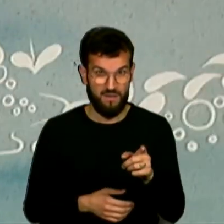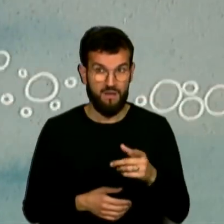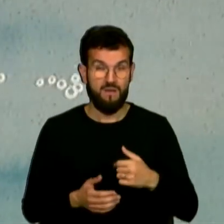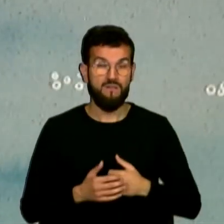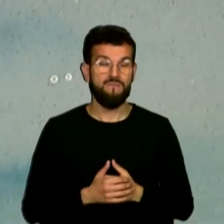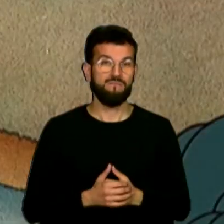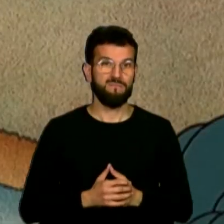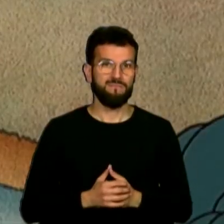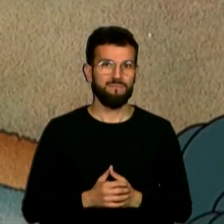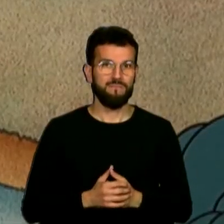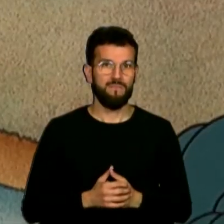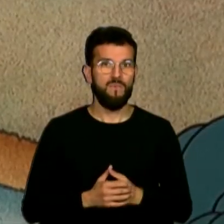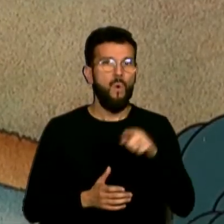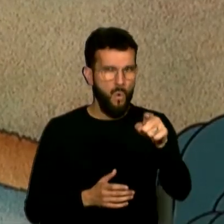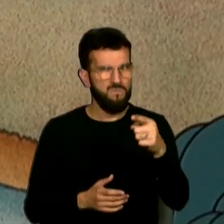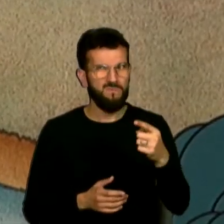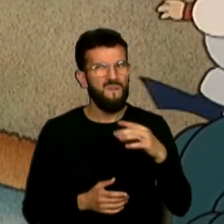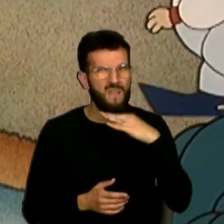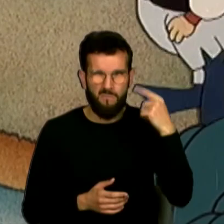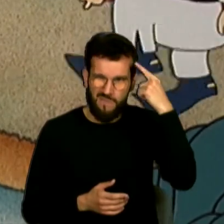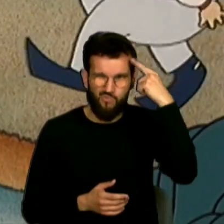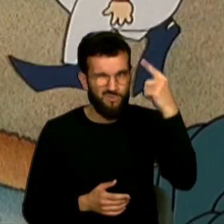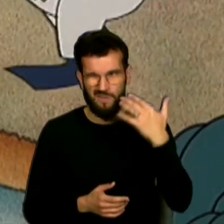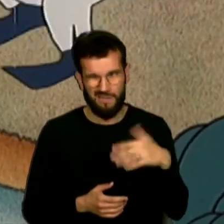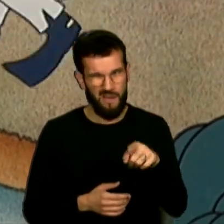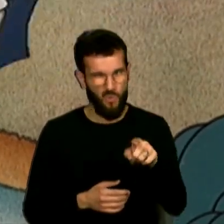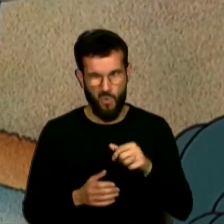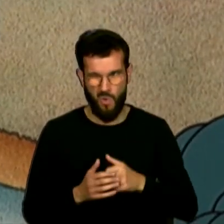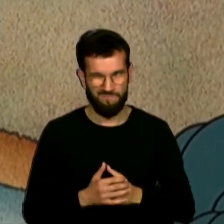silnejší, o to bol hlúpejší.